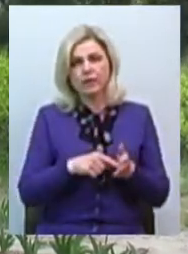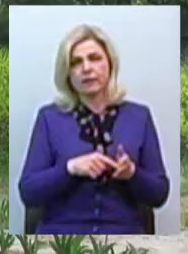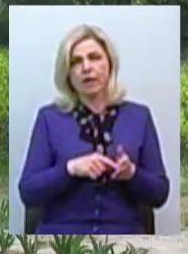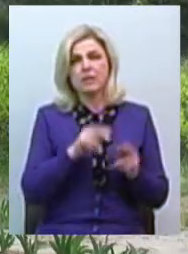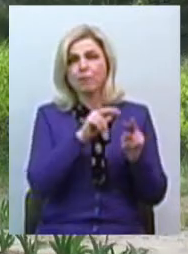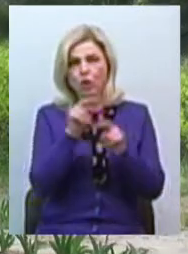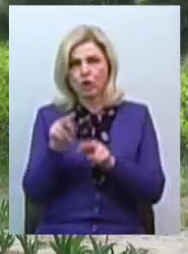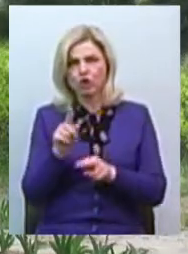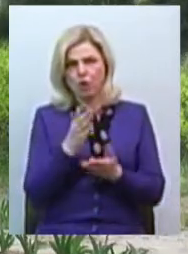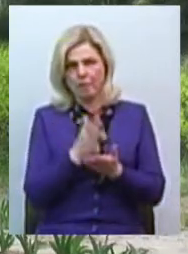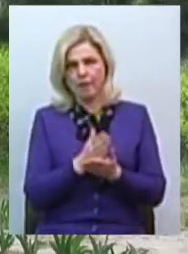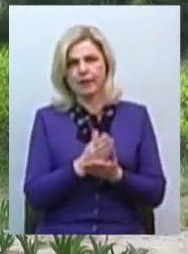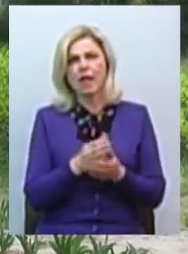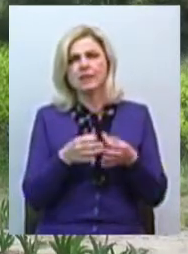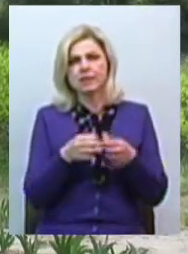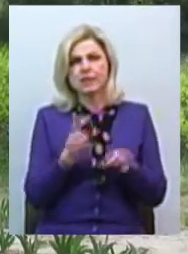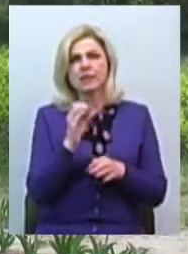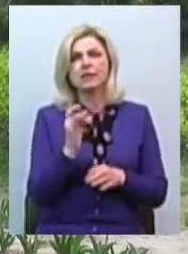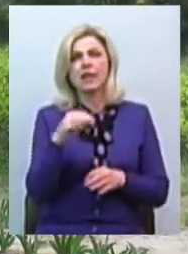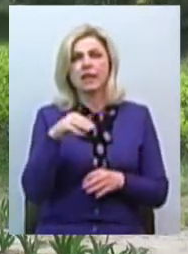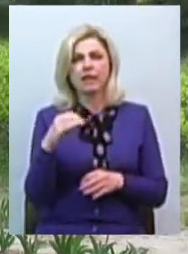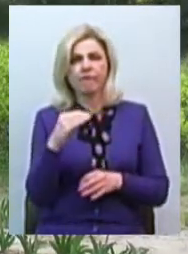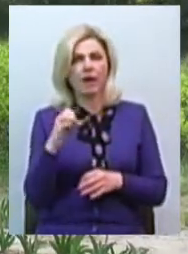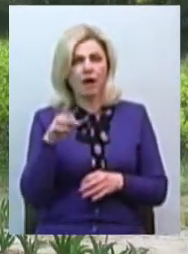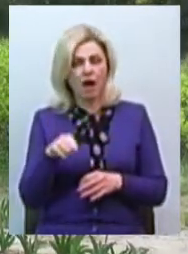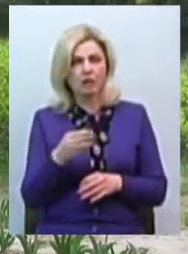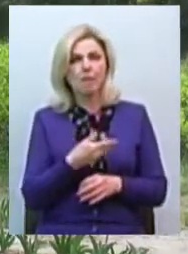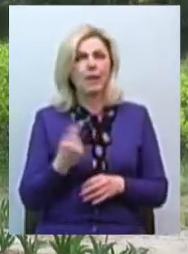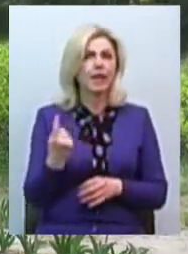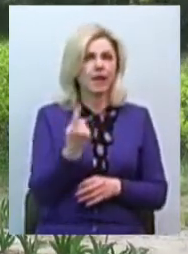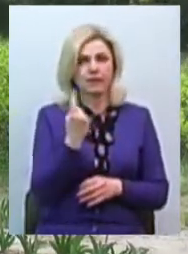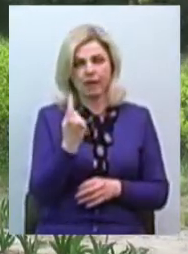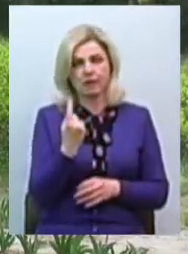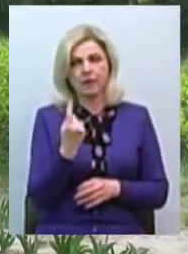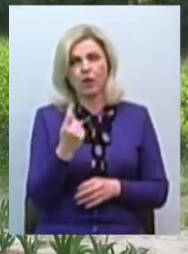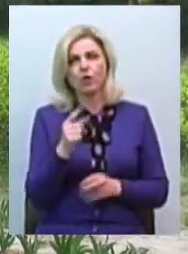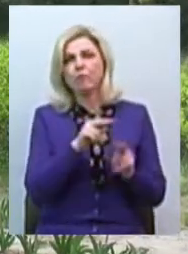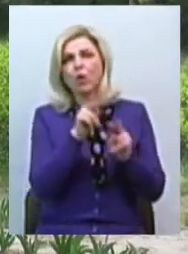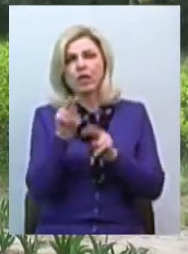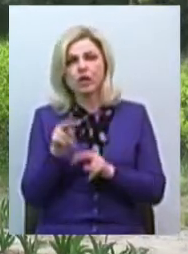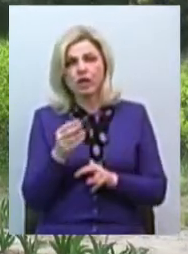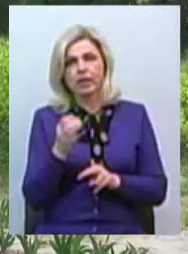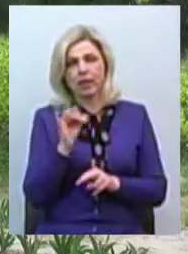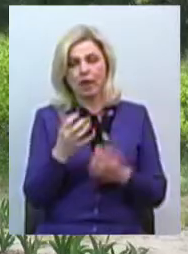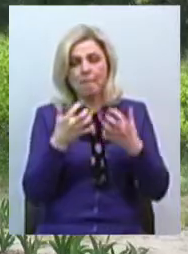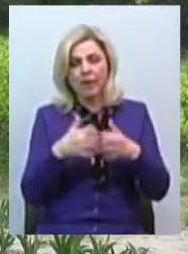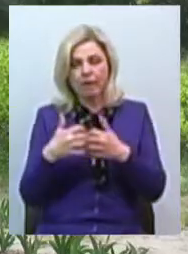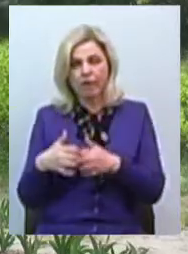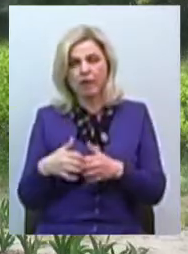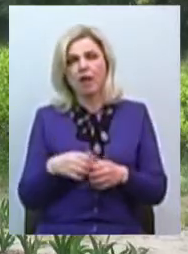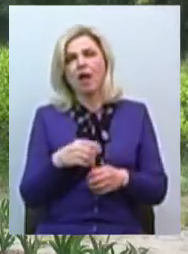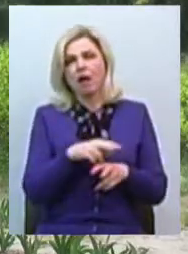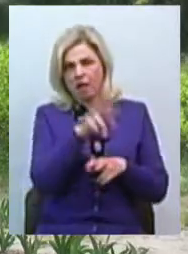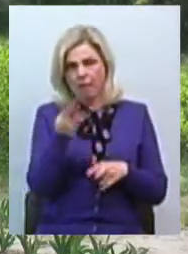мають сертифікацію, і вони єдині, тобто спостереження і прилади, вони єдині по всій